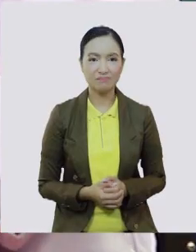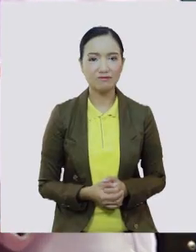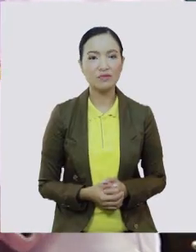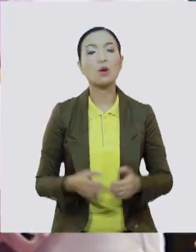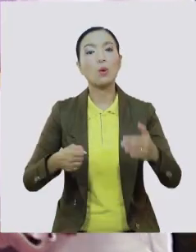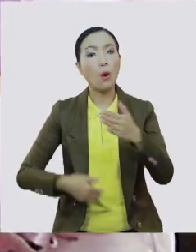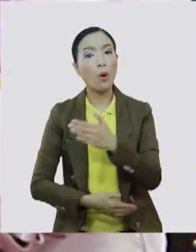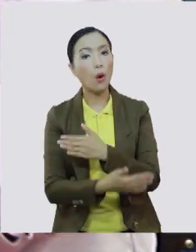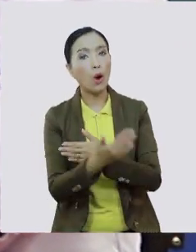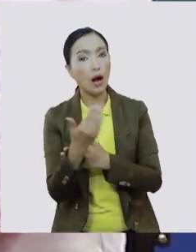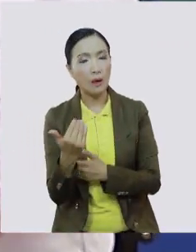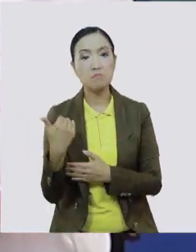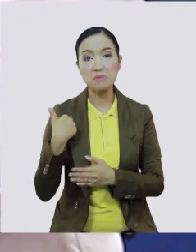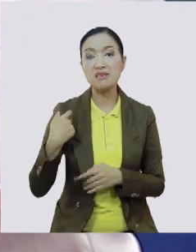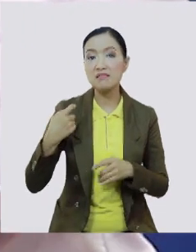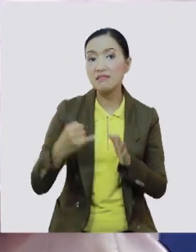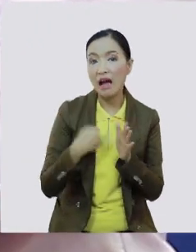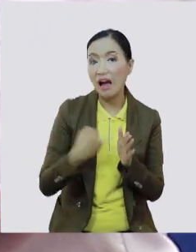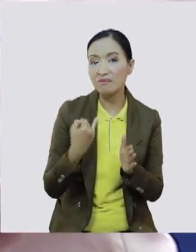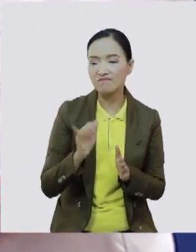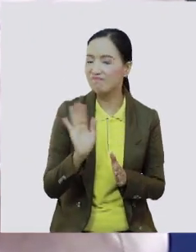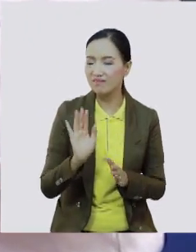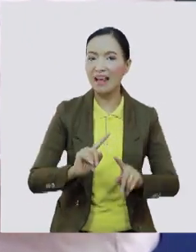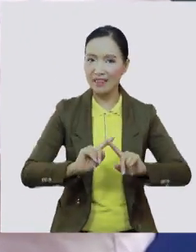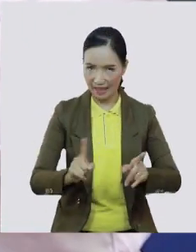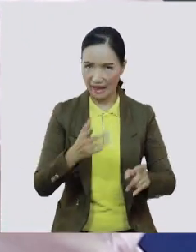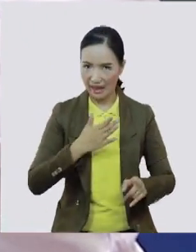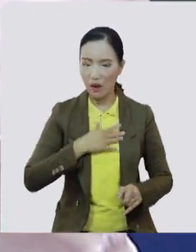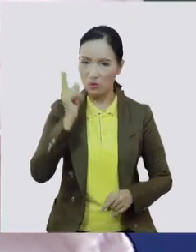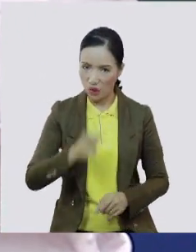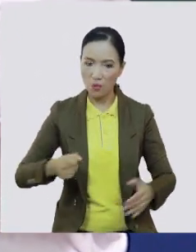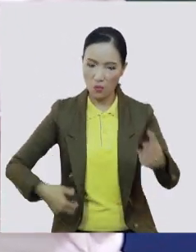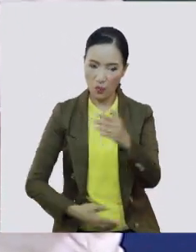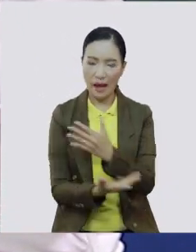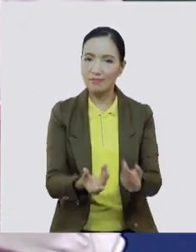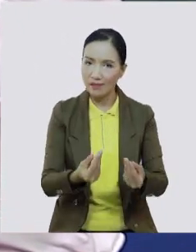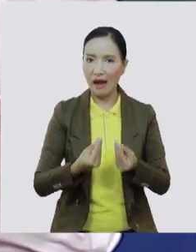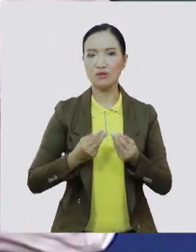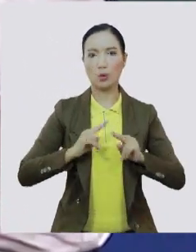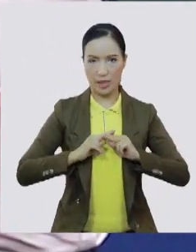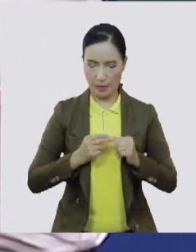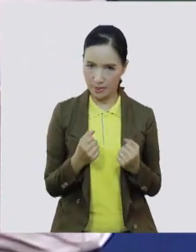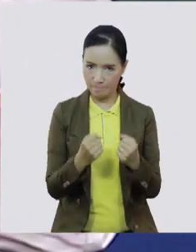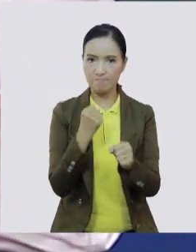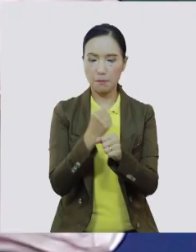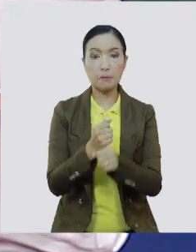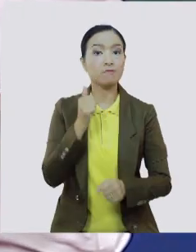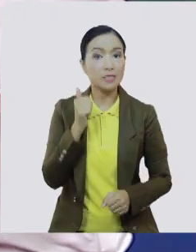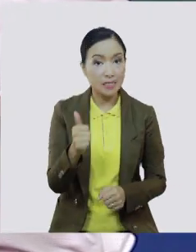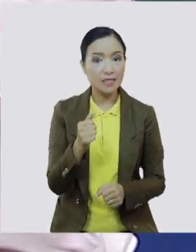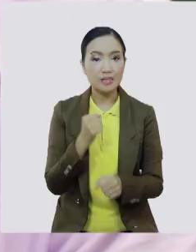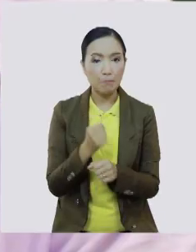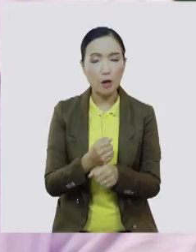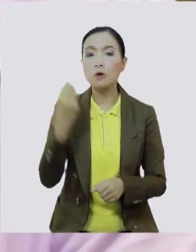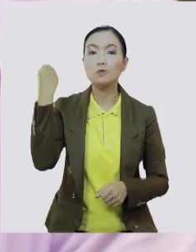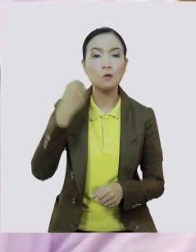โอกาสอะค่ะมันไม่ได้มีมาได้ง่ายนะคะแต่เราจะทำยังไงให้เราสร้างโอกาสด้วยตัวของเราเองแล้วก็ทำให้มันดีแล้วก็ทำให้เป็นกิจ